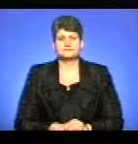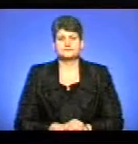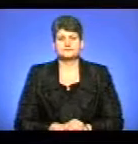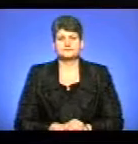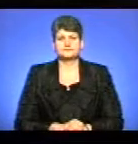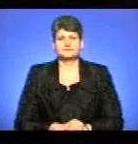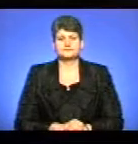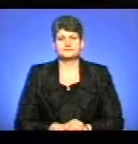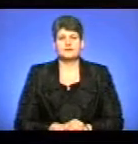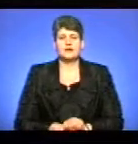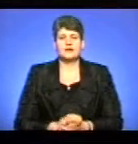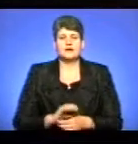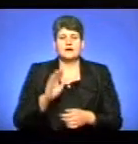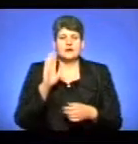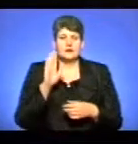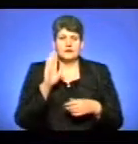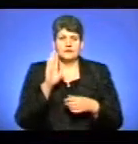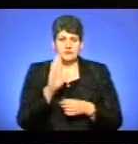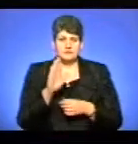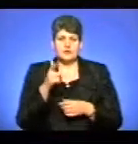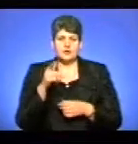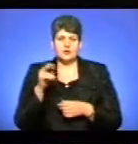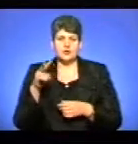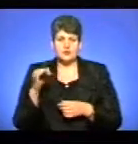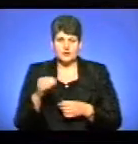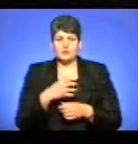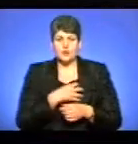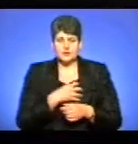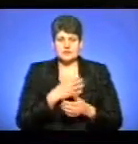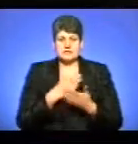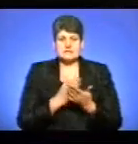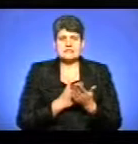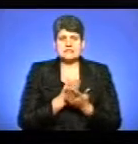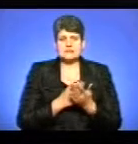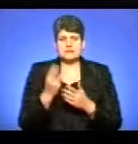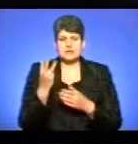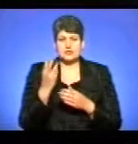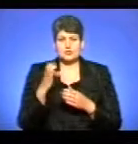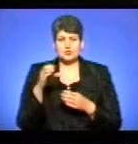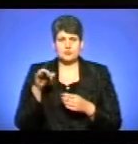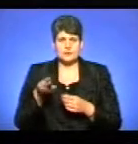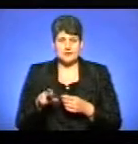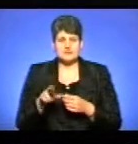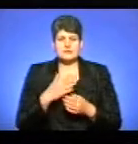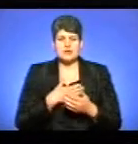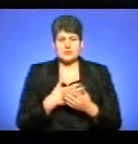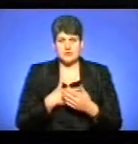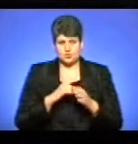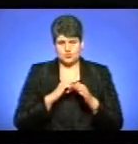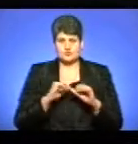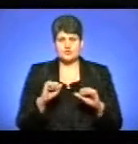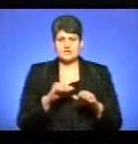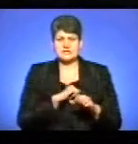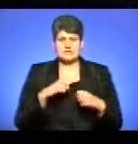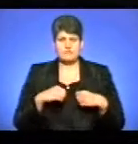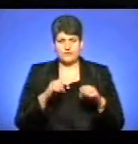Володимира Голоднюка 17 лютого 2017 року нагороджено орденом «За заслуги 3-го ступеня». За громадянську мужність,